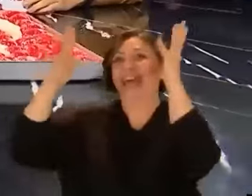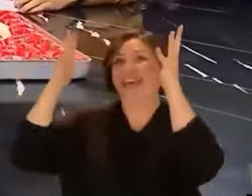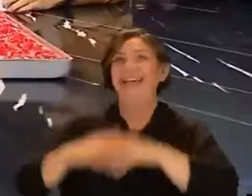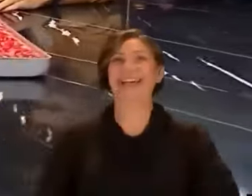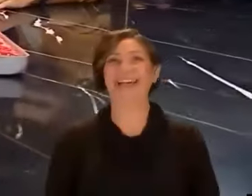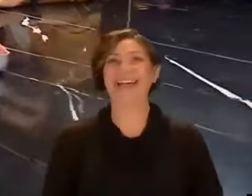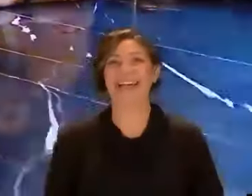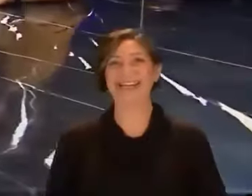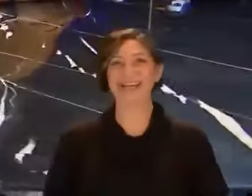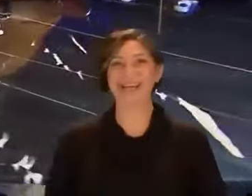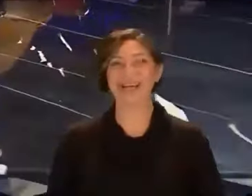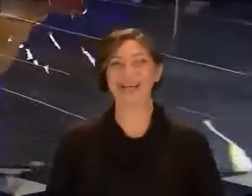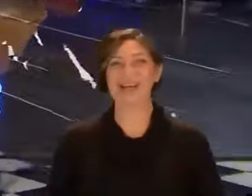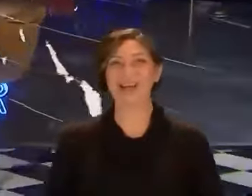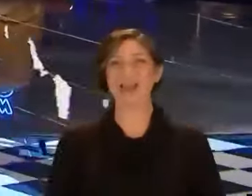Alkışlıyoruz.